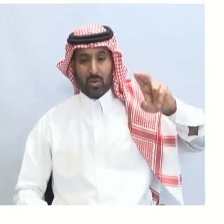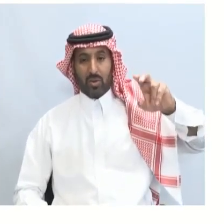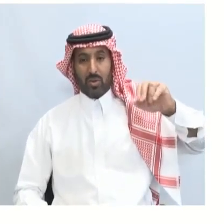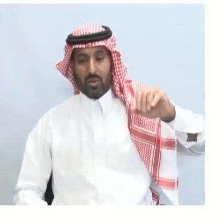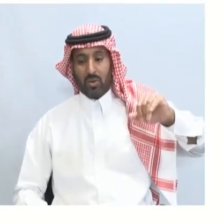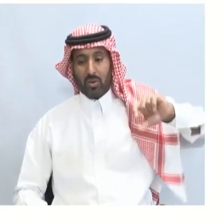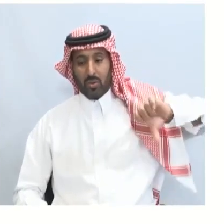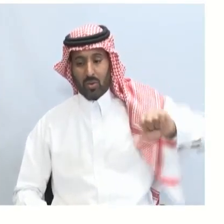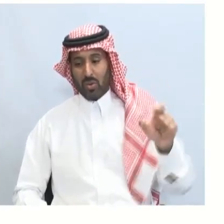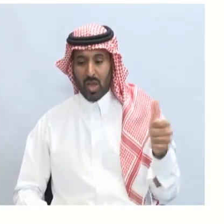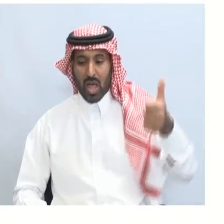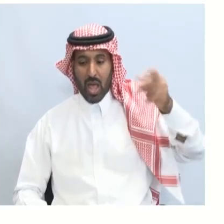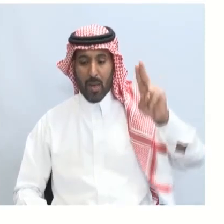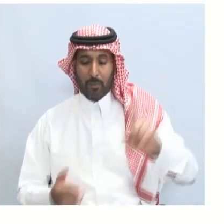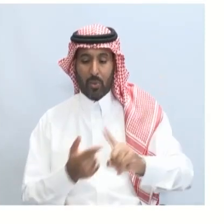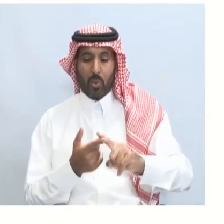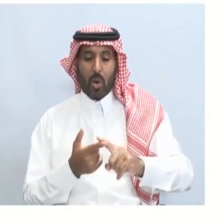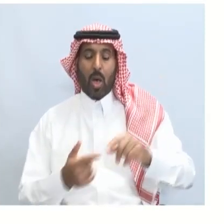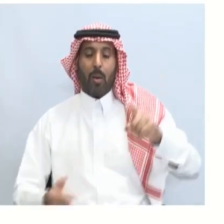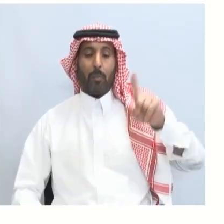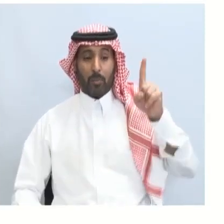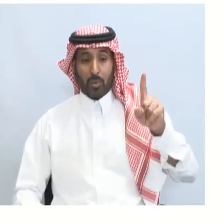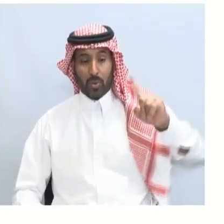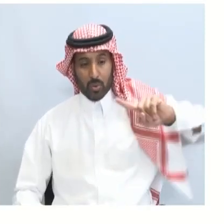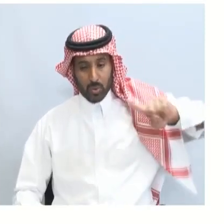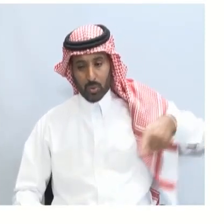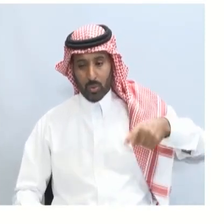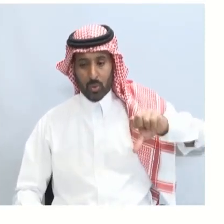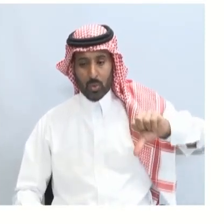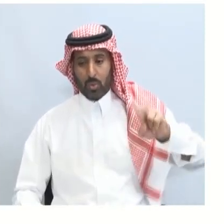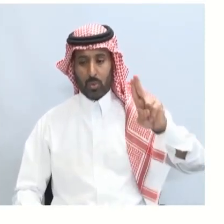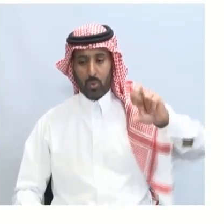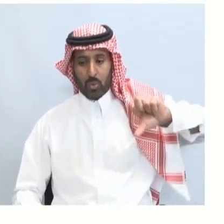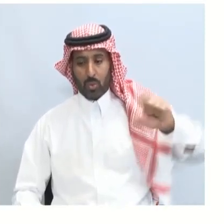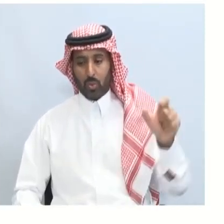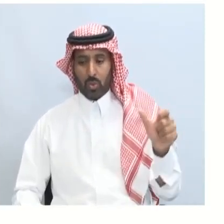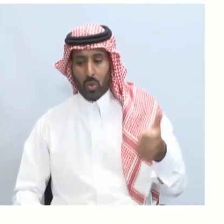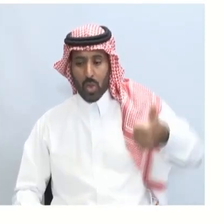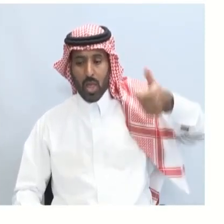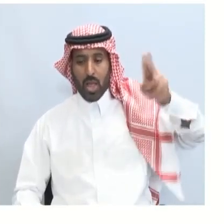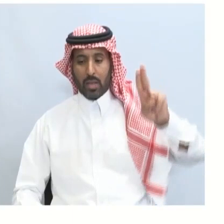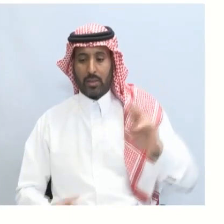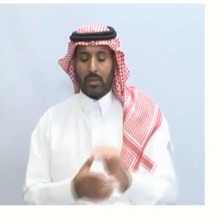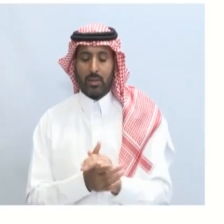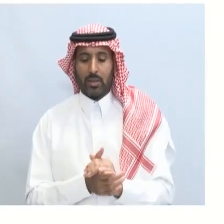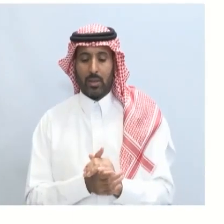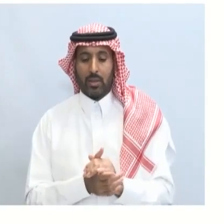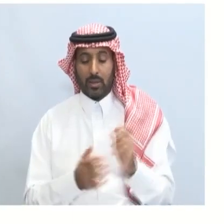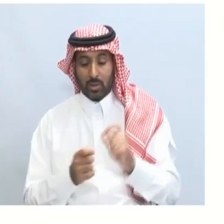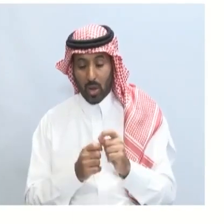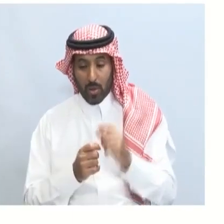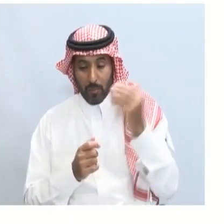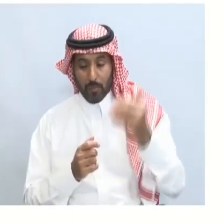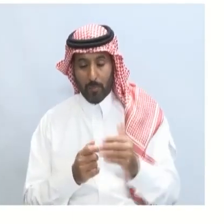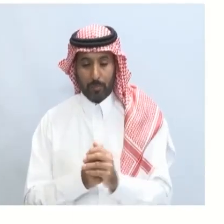1 يوضح هذا الشكل تشكل النيوترونات وال البروتونات من